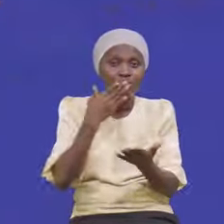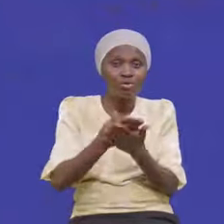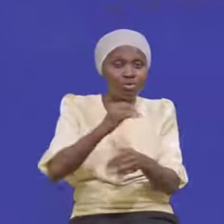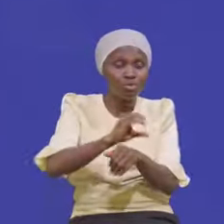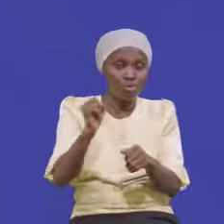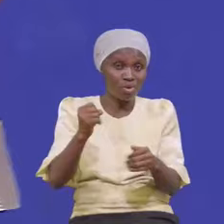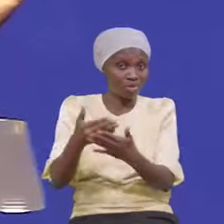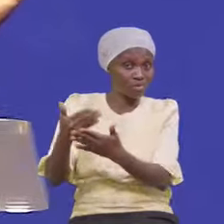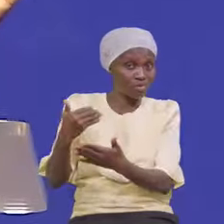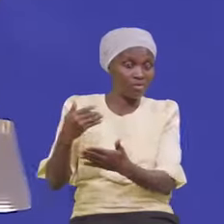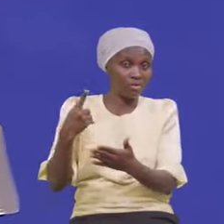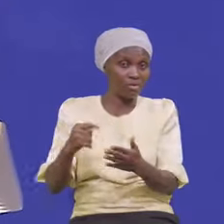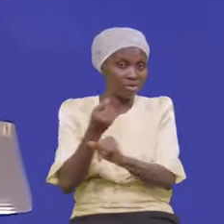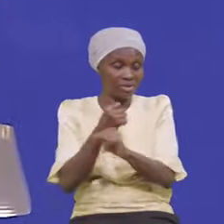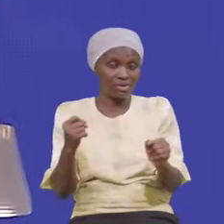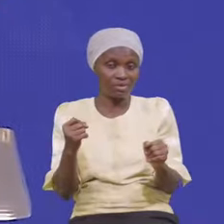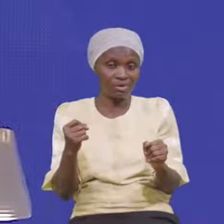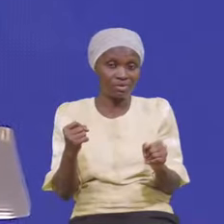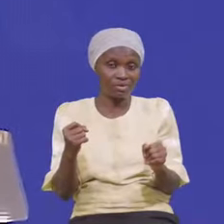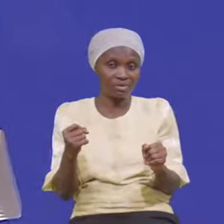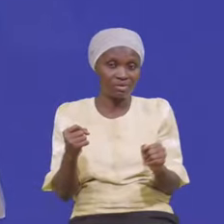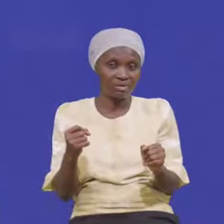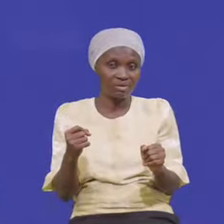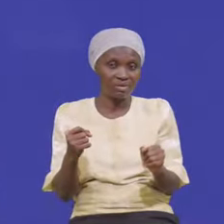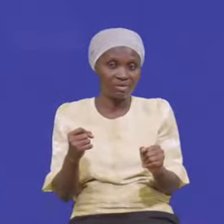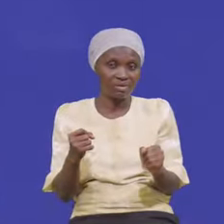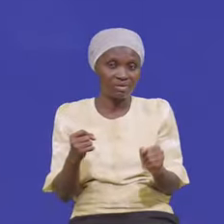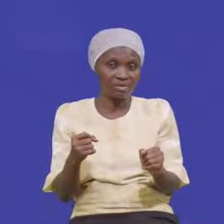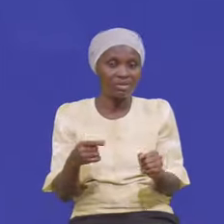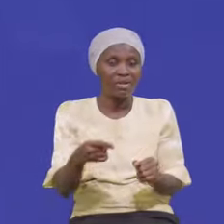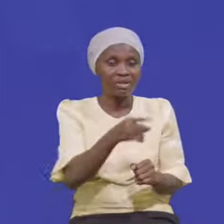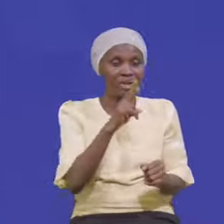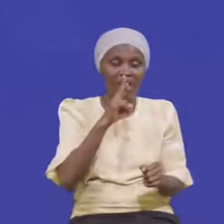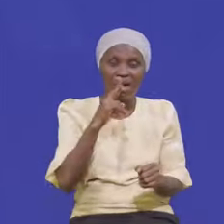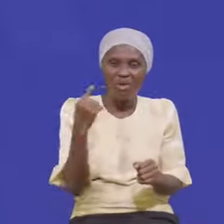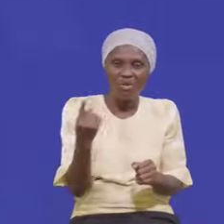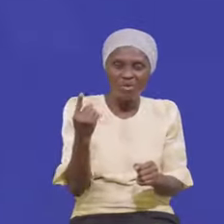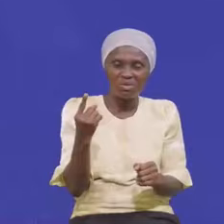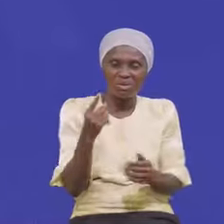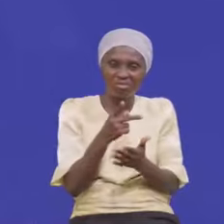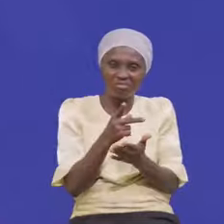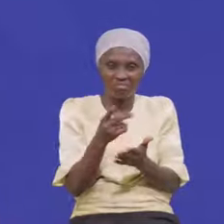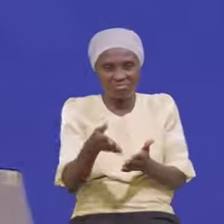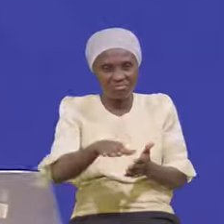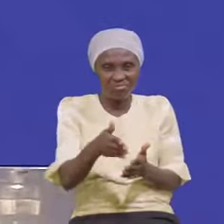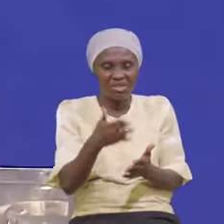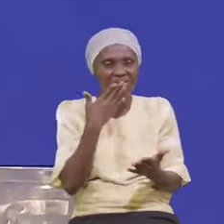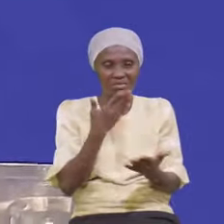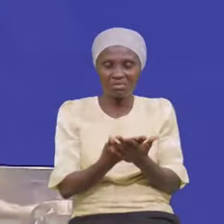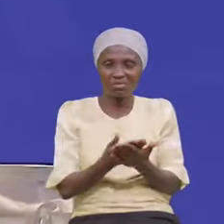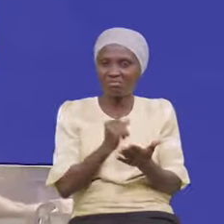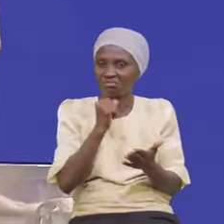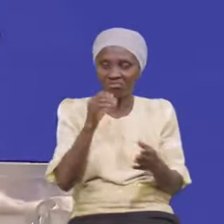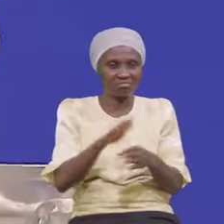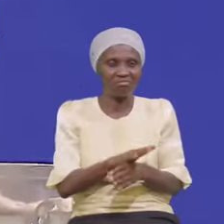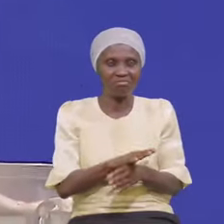before salvation. రక్షణ కొరకైన మంచి కార్యం. It's only partially good. అది కేవలం పాక్షికమైన మంచిది. It's good